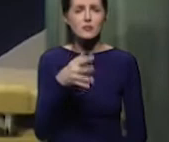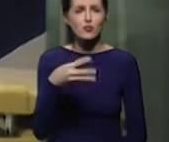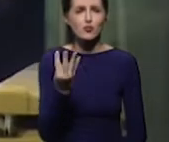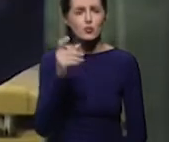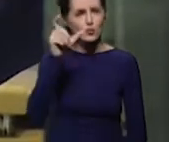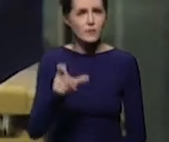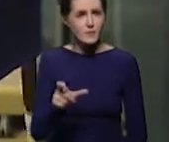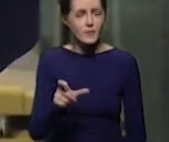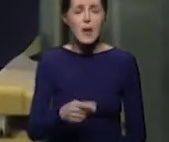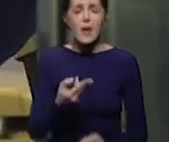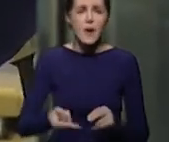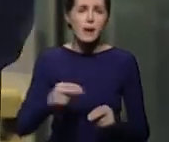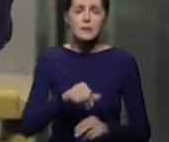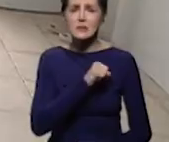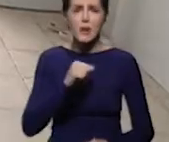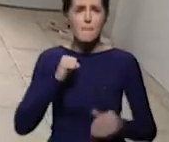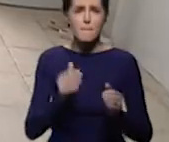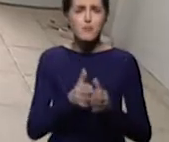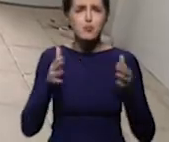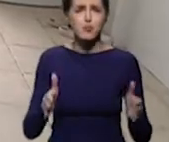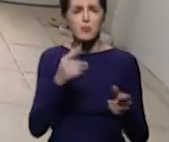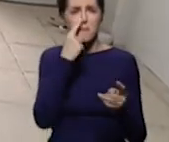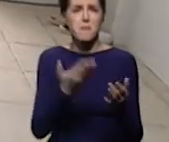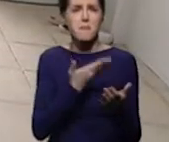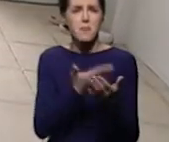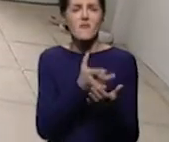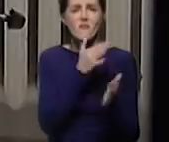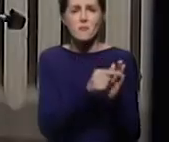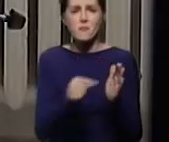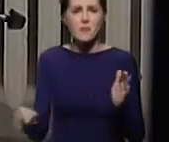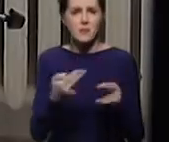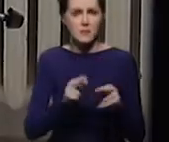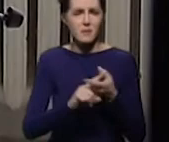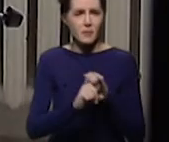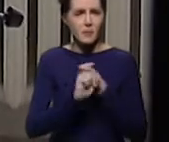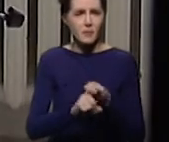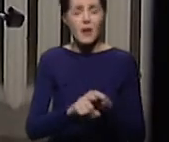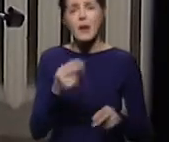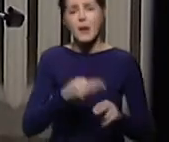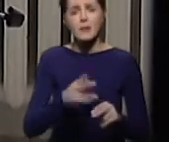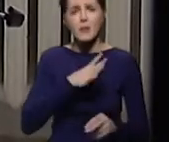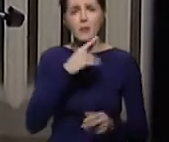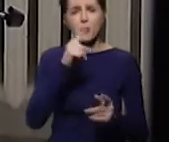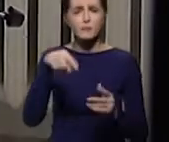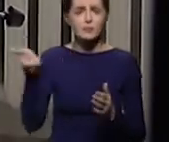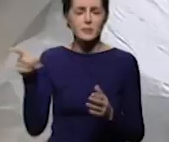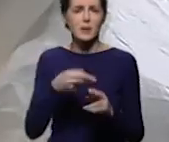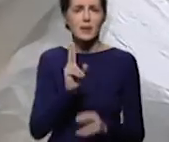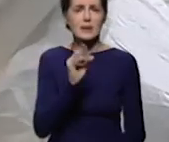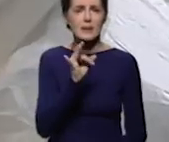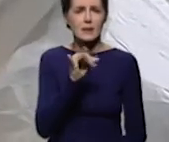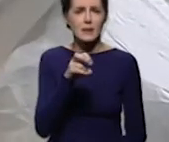1754 людини. Це найбільший показник за весь час пандемії, зазначив очільник області Павло Кириленко.